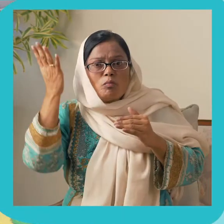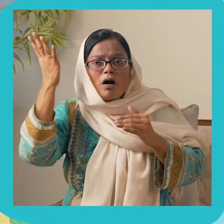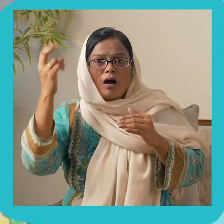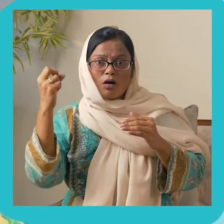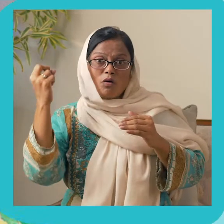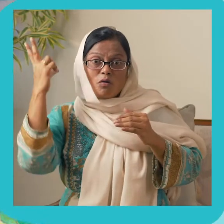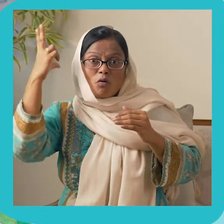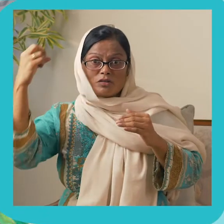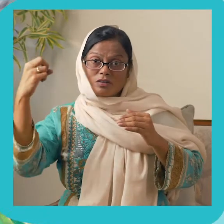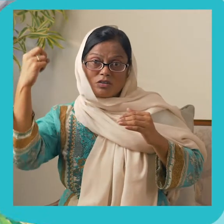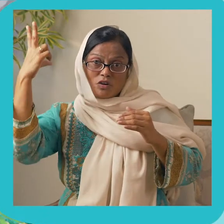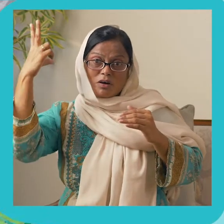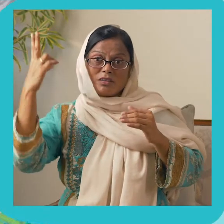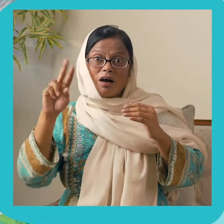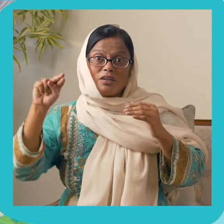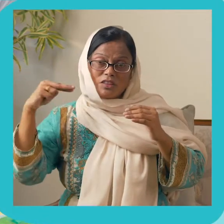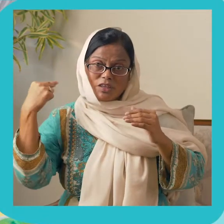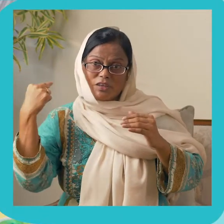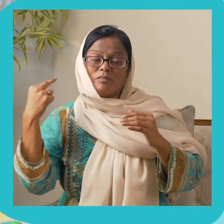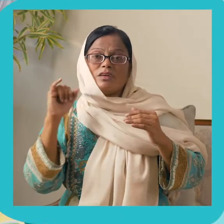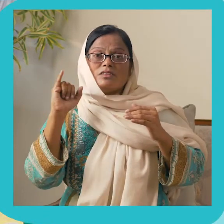अगली सुबह रोशन और चमकदार थी।